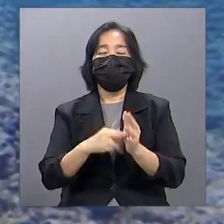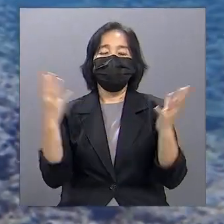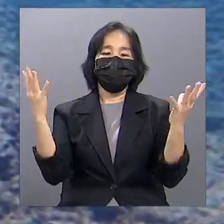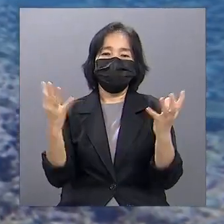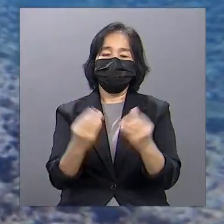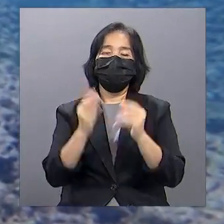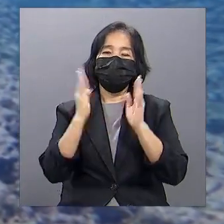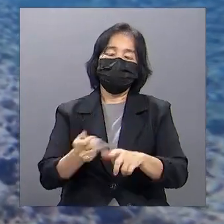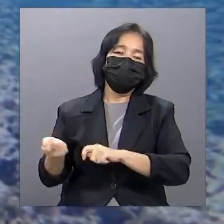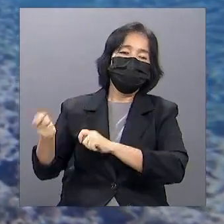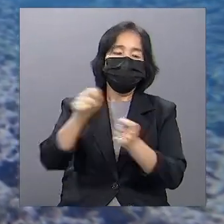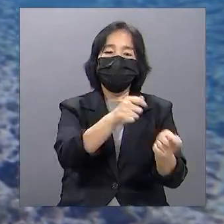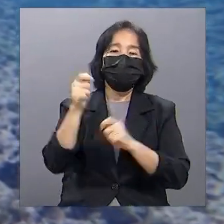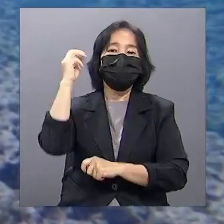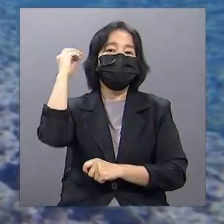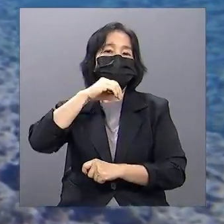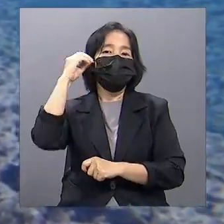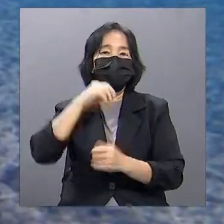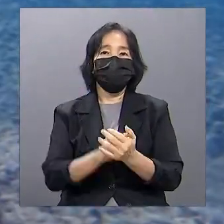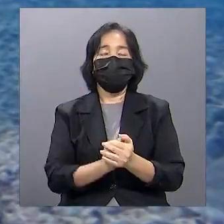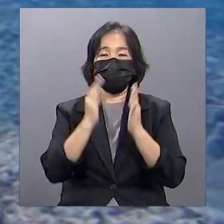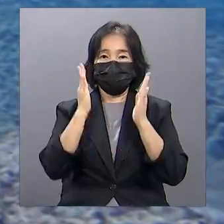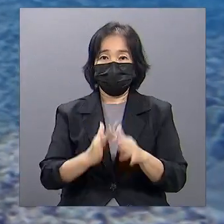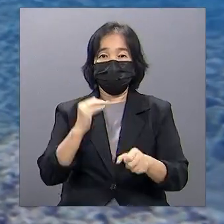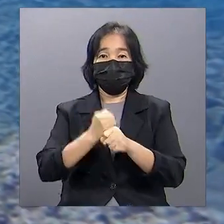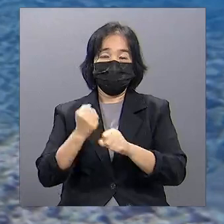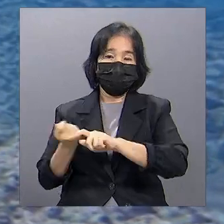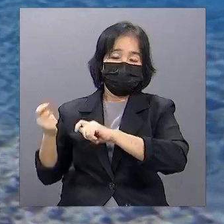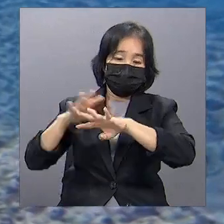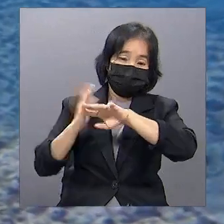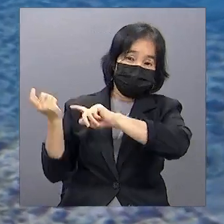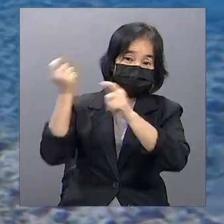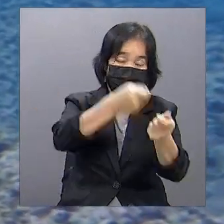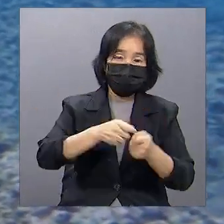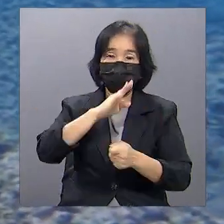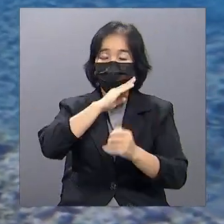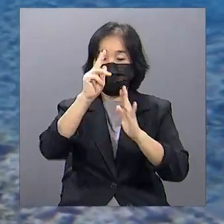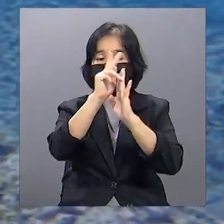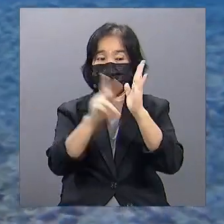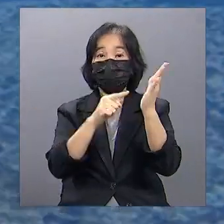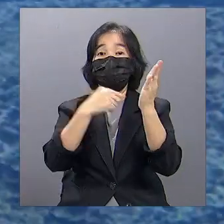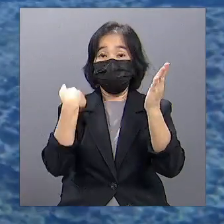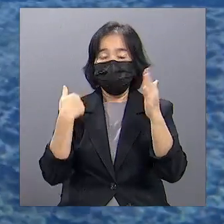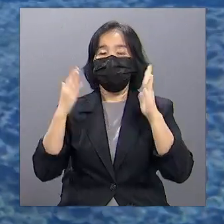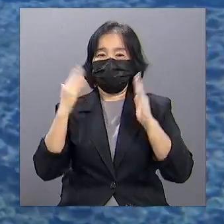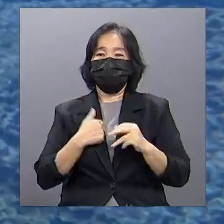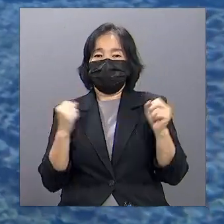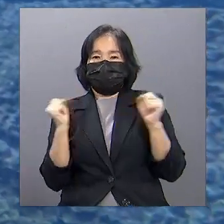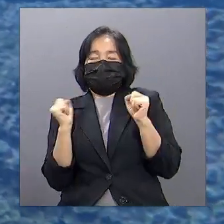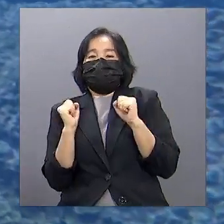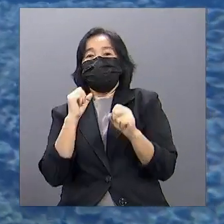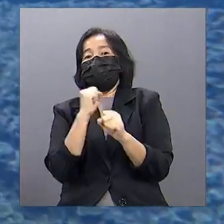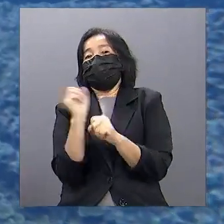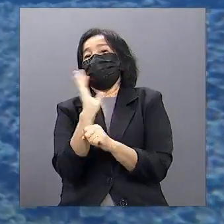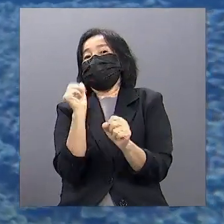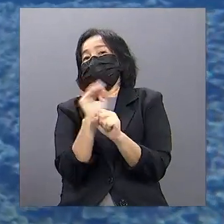างชาวประมงเองเนี่ยส่วนหนึ่งเนี่ยเมื่อมีกฎหมายบังคับเนี่ยเขาก็จะมีความระมัดระวังในการที่จะไม่จับสัตว์น้